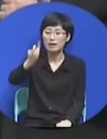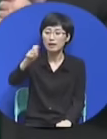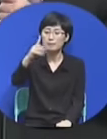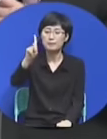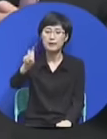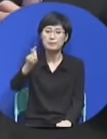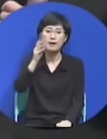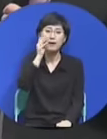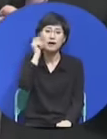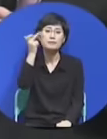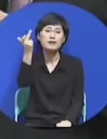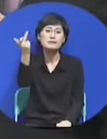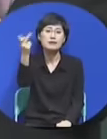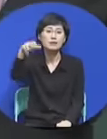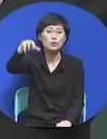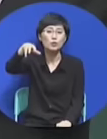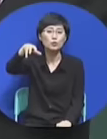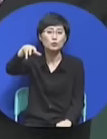감람산으로 부르신 겁니다.